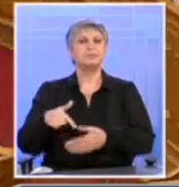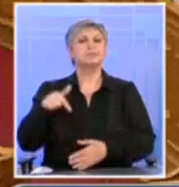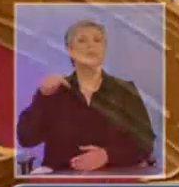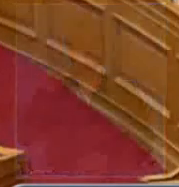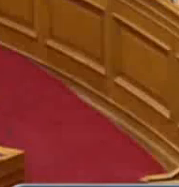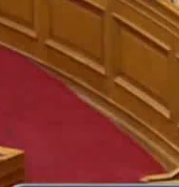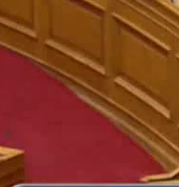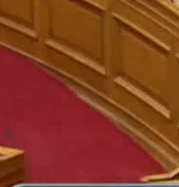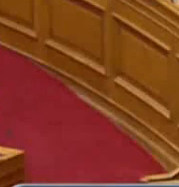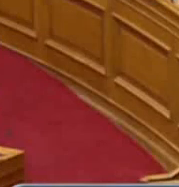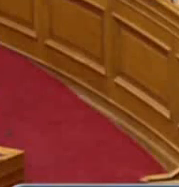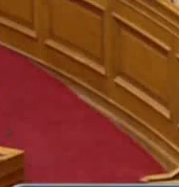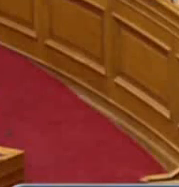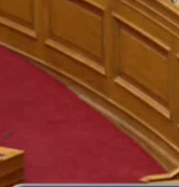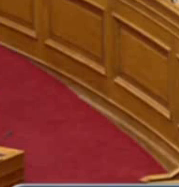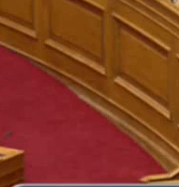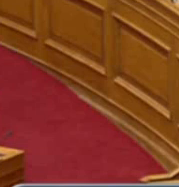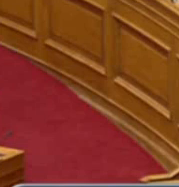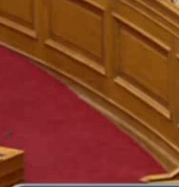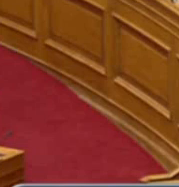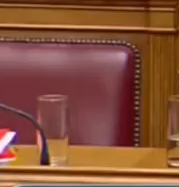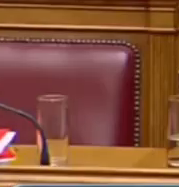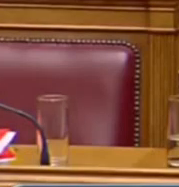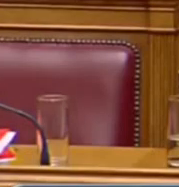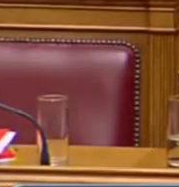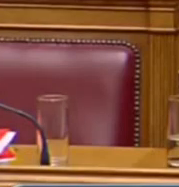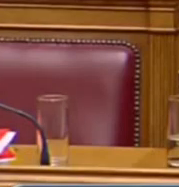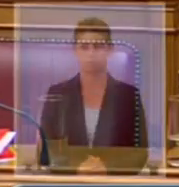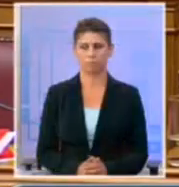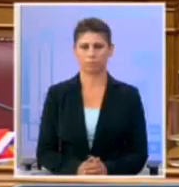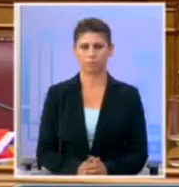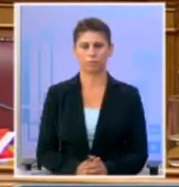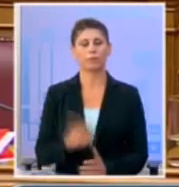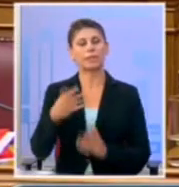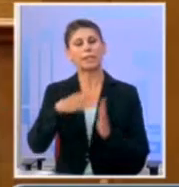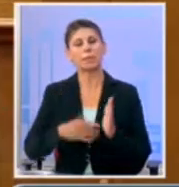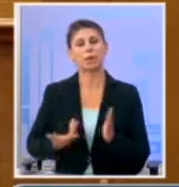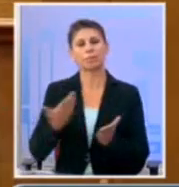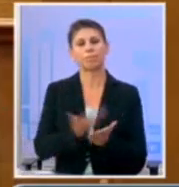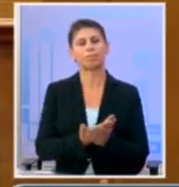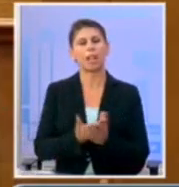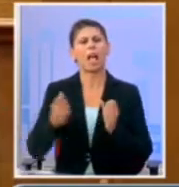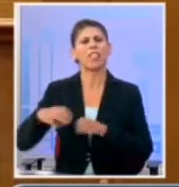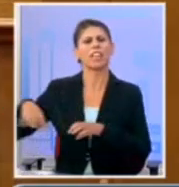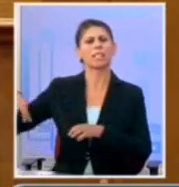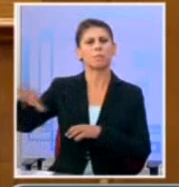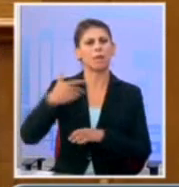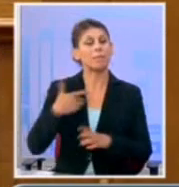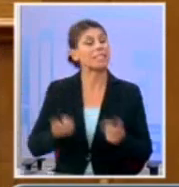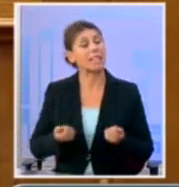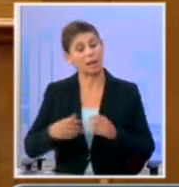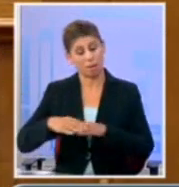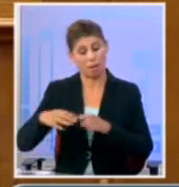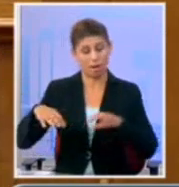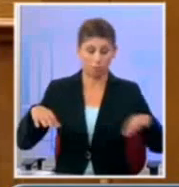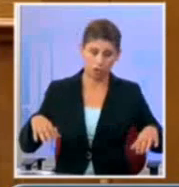Τι κείμενο καταθέσανε οι θεσμοί και τι κάναμε εμείς. Θα σας πω μόνο 7, είναι πολύ περισσότερα, αλλά νομίζω